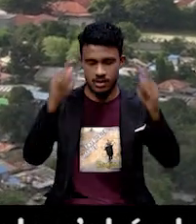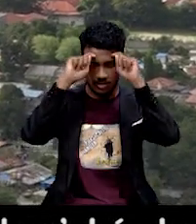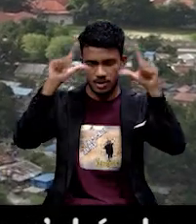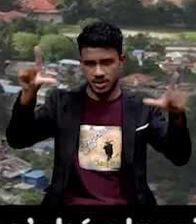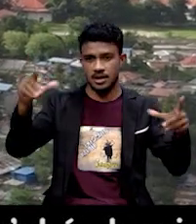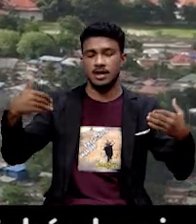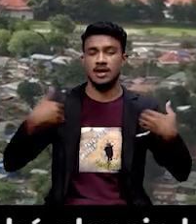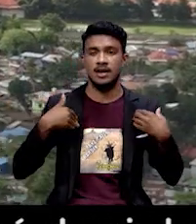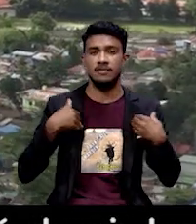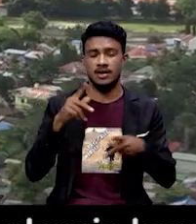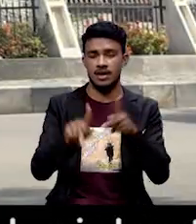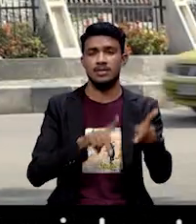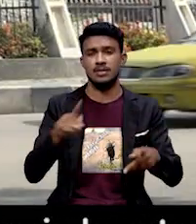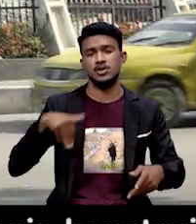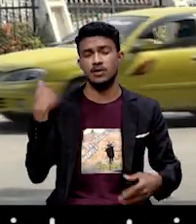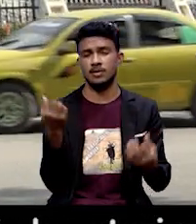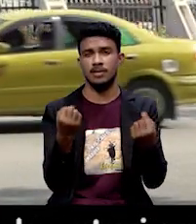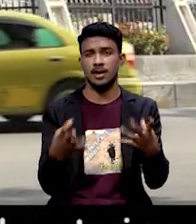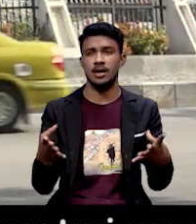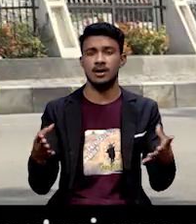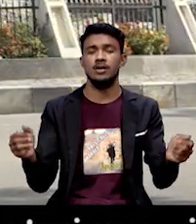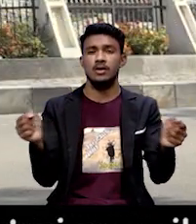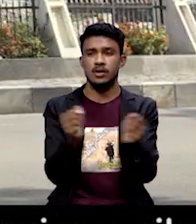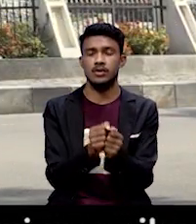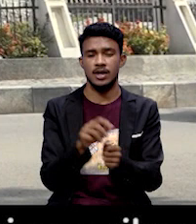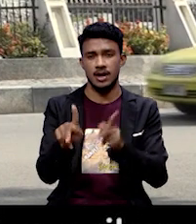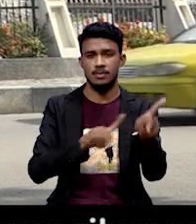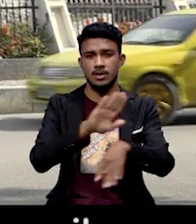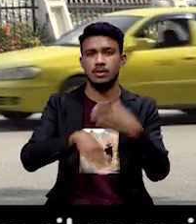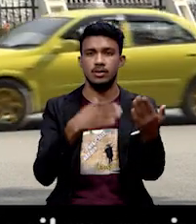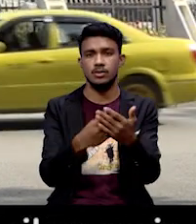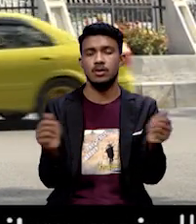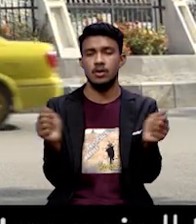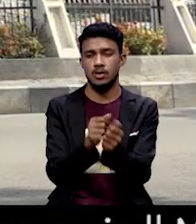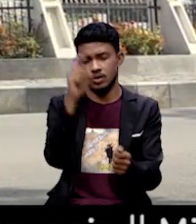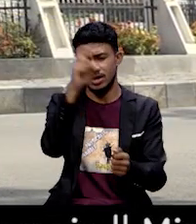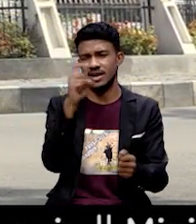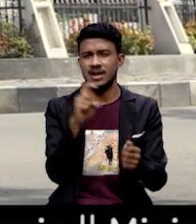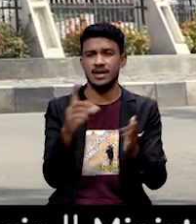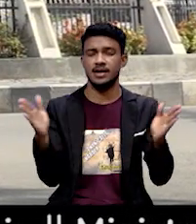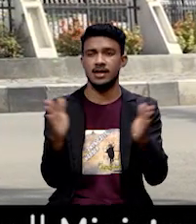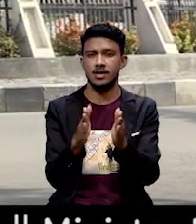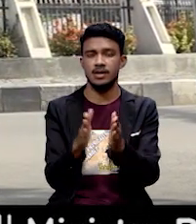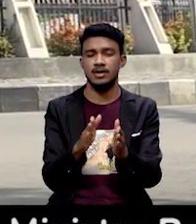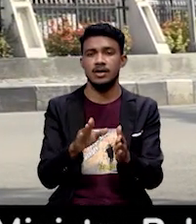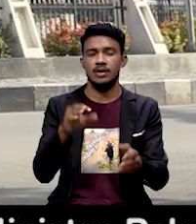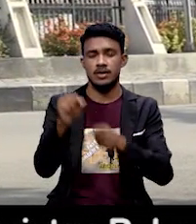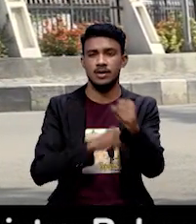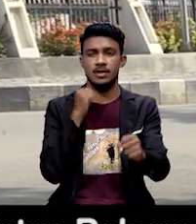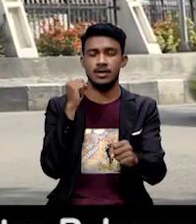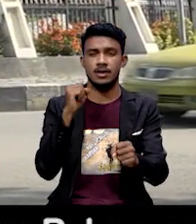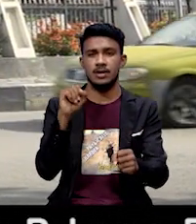ho jovem barak liu metade husinia populasaun hotu ho idade kik liu tinang sanulu resing